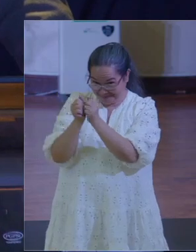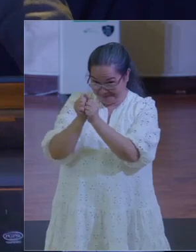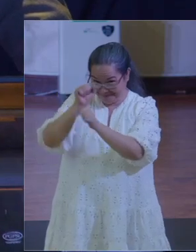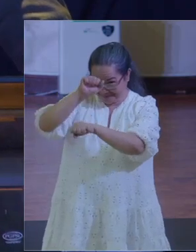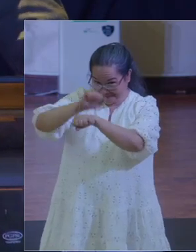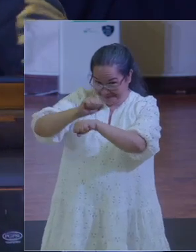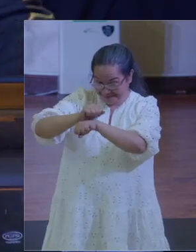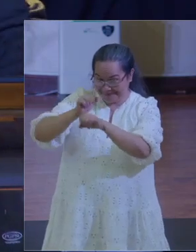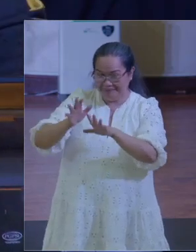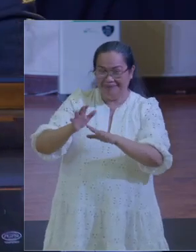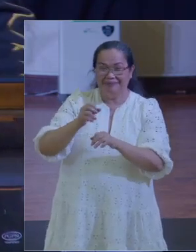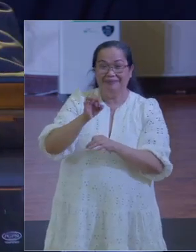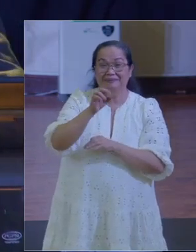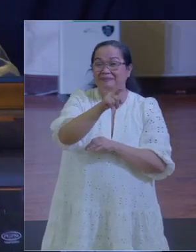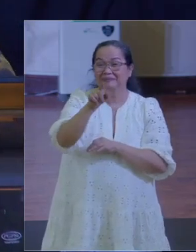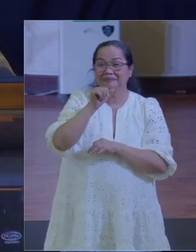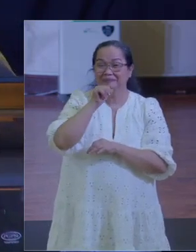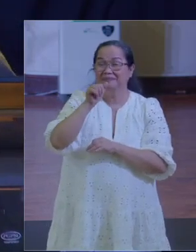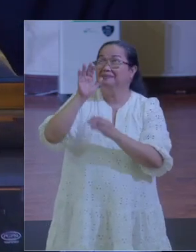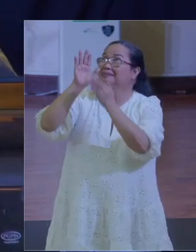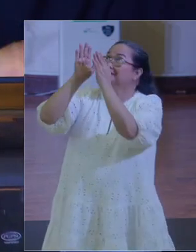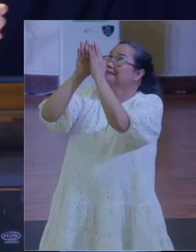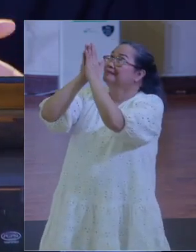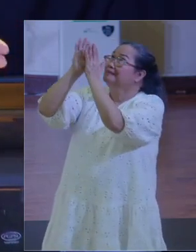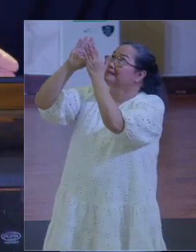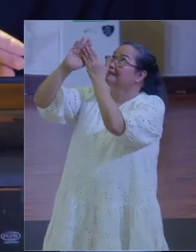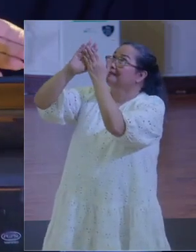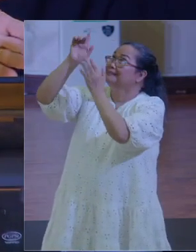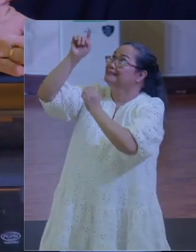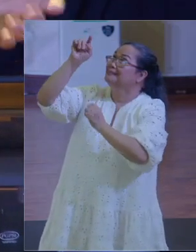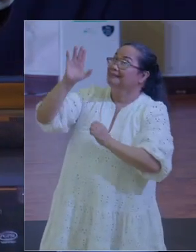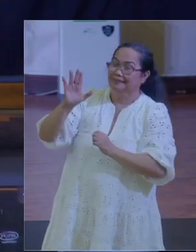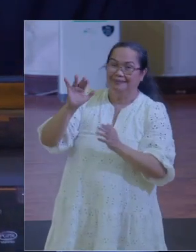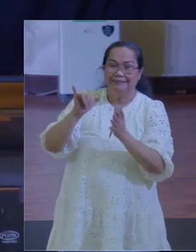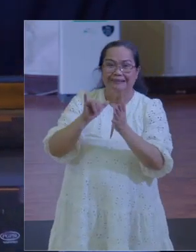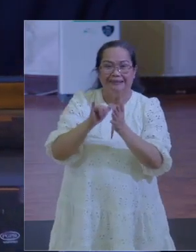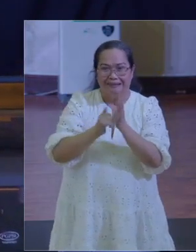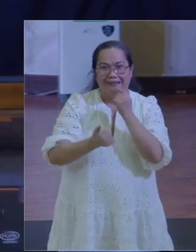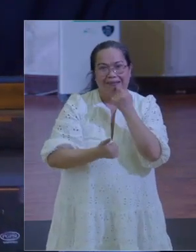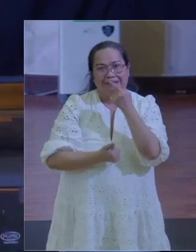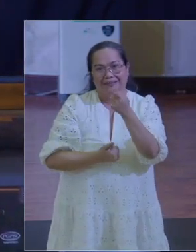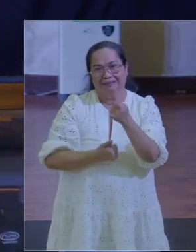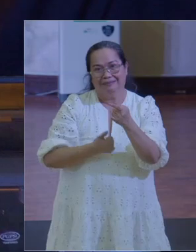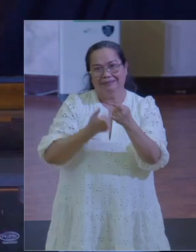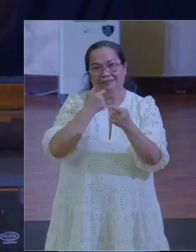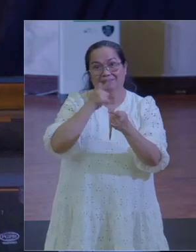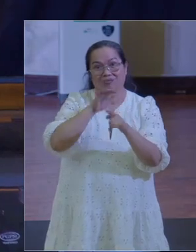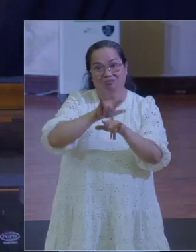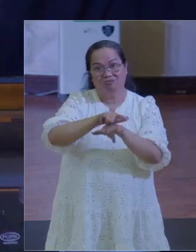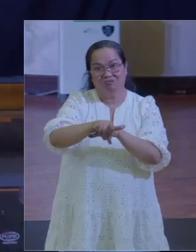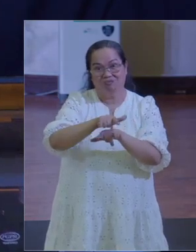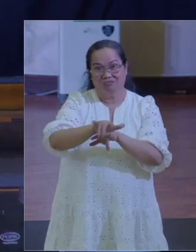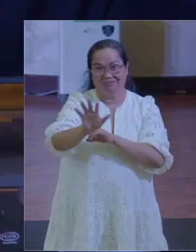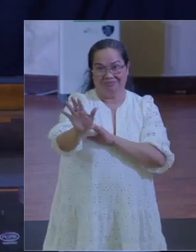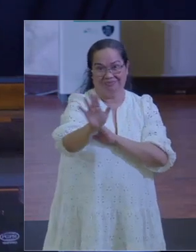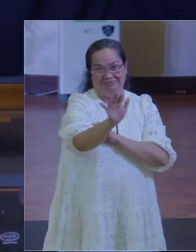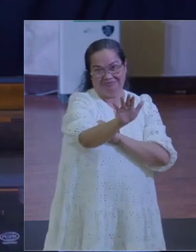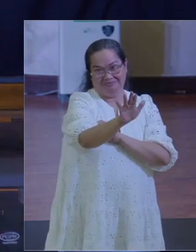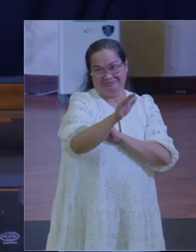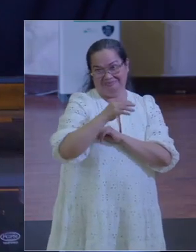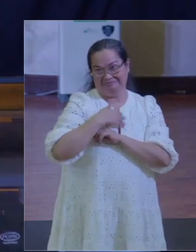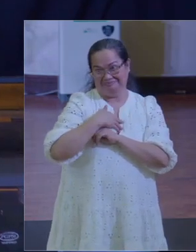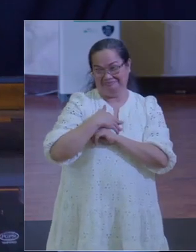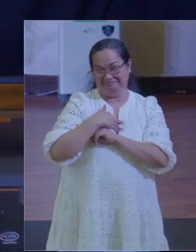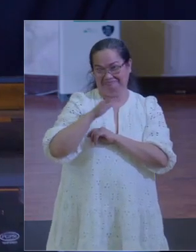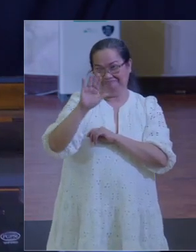hindi, ay humingi ka ng tawad sa Panginoon. Yun ang ibig sabihin niya kasi lililangin mo sarili mo